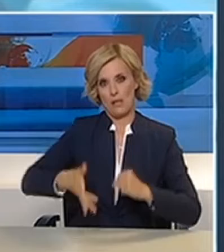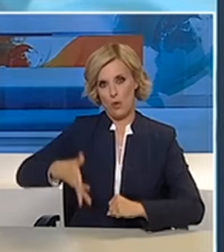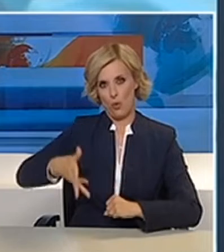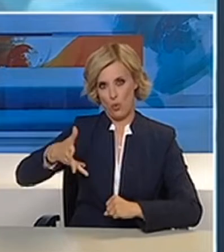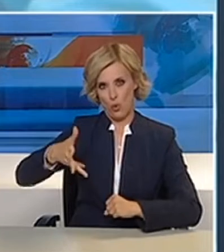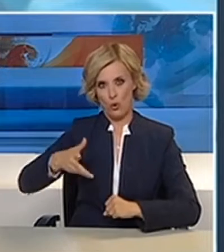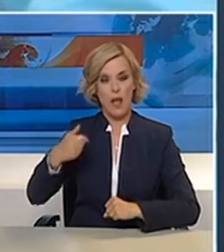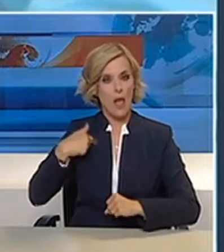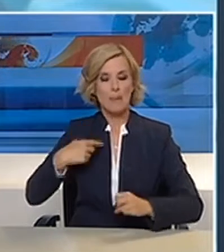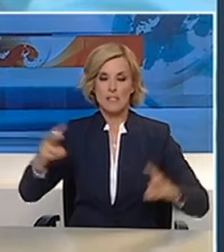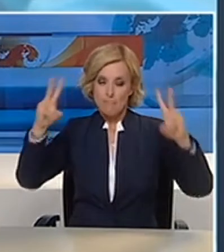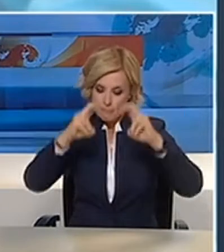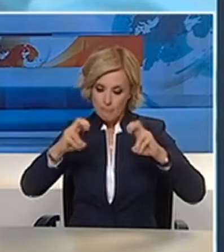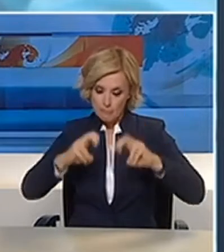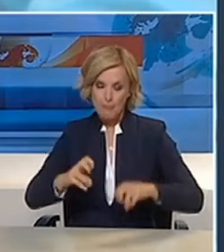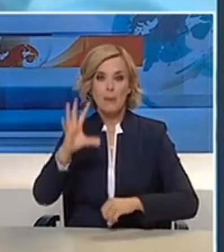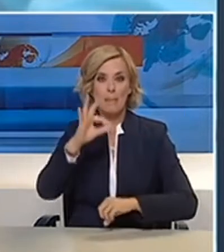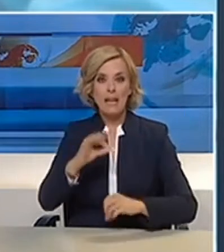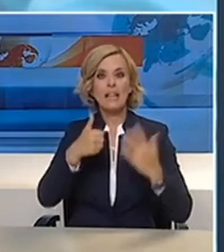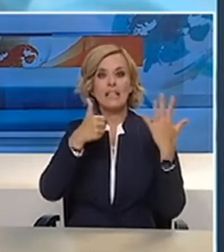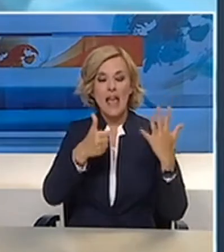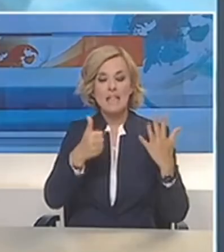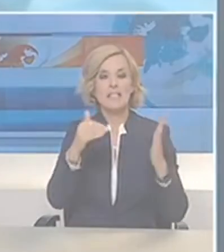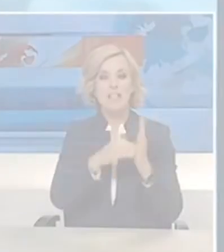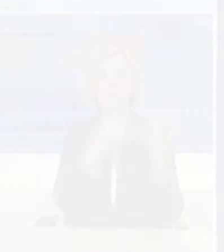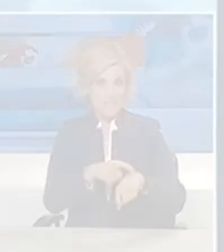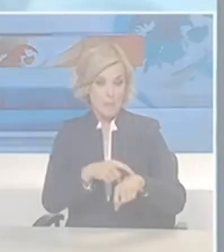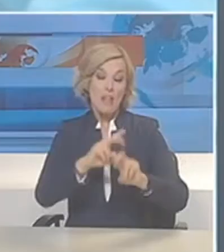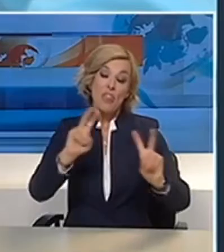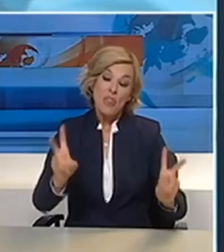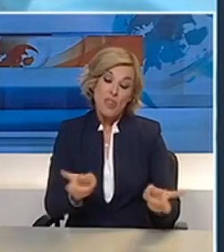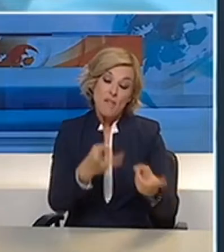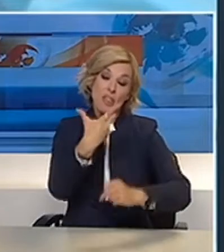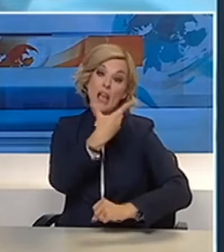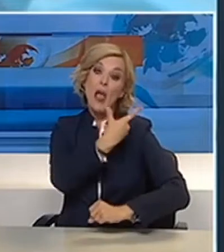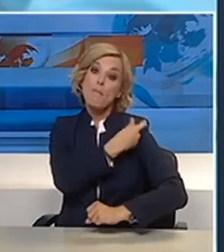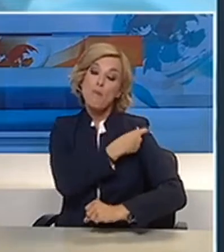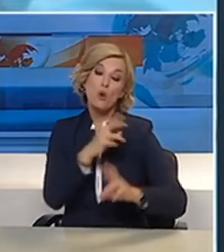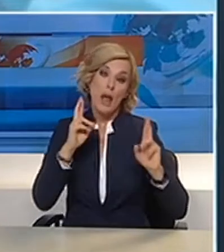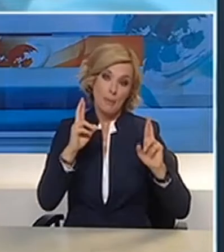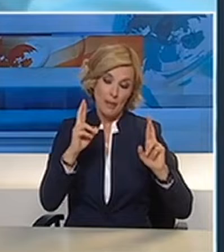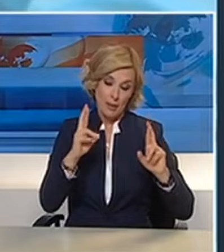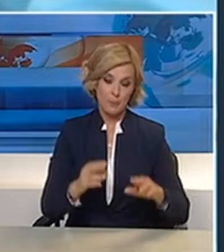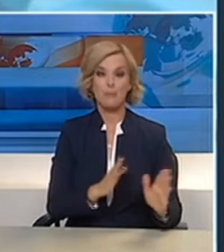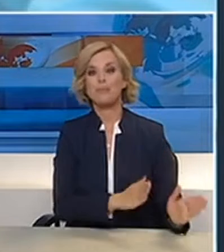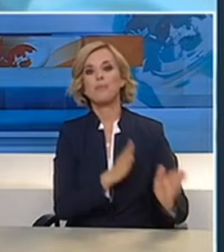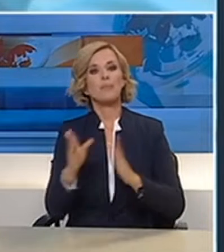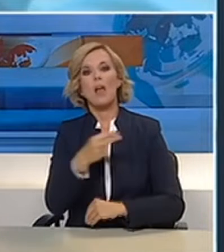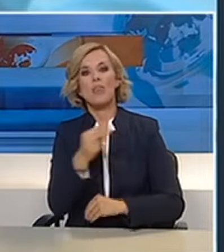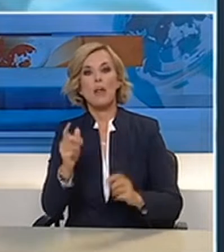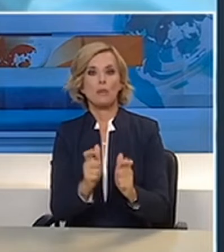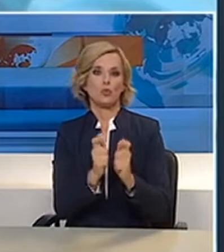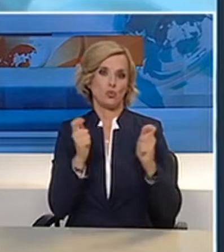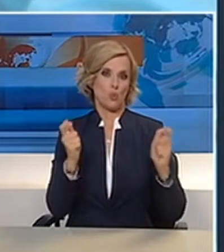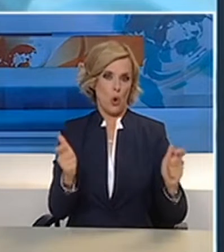Έχουν συνολικά ελεγχθεί 56.944 κλινικά δείγματα. Σχετικά με τα σχολεία, συνεχίζεται η ειδική